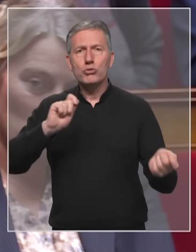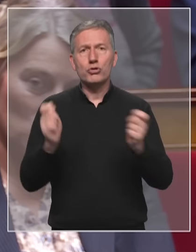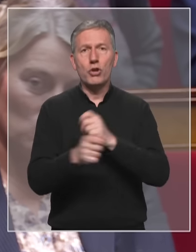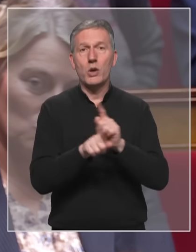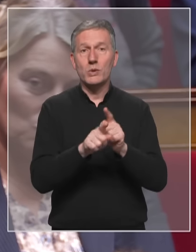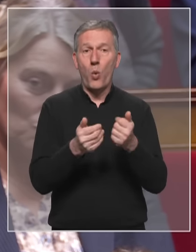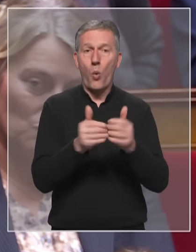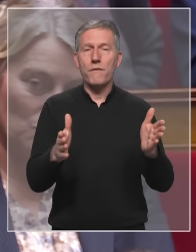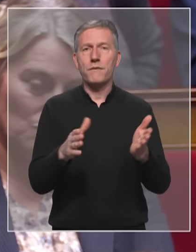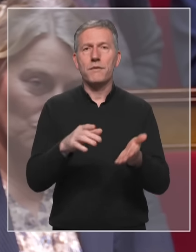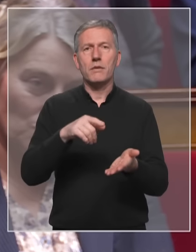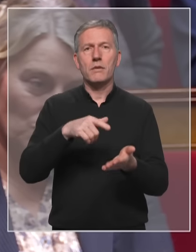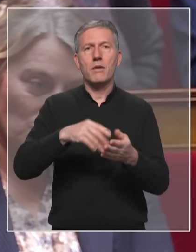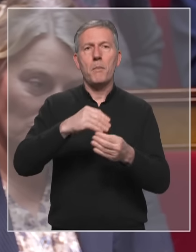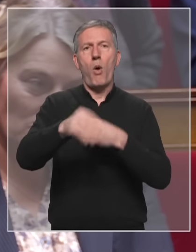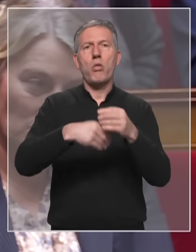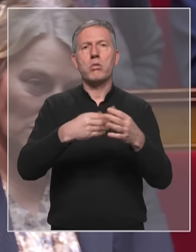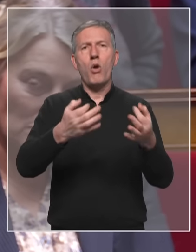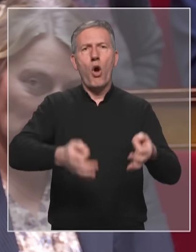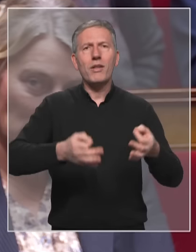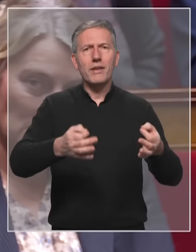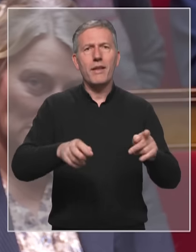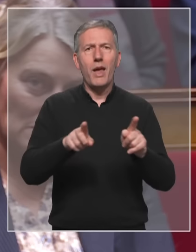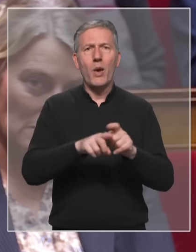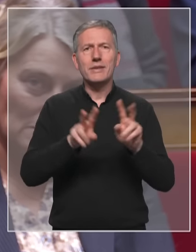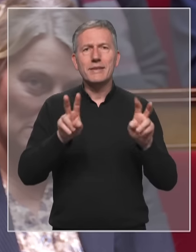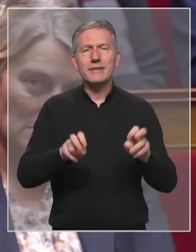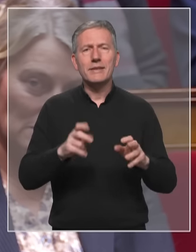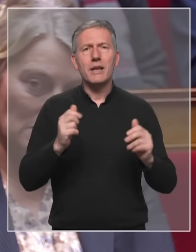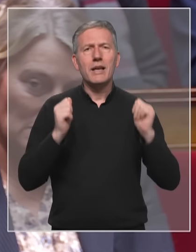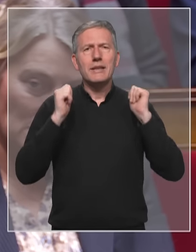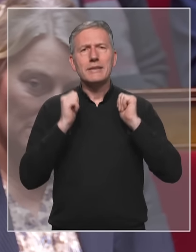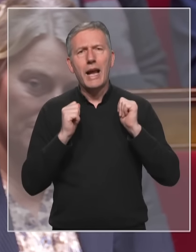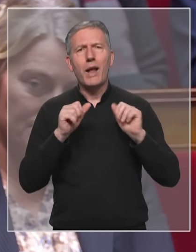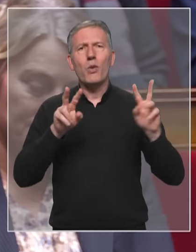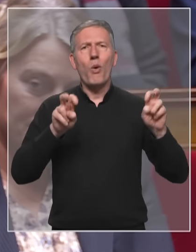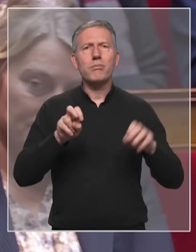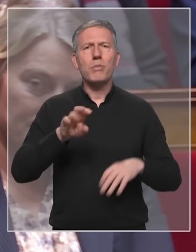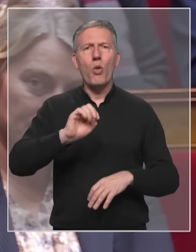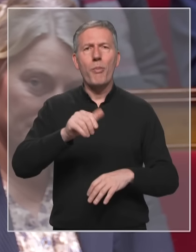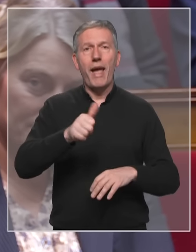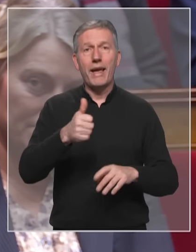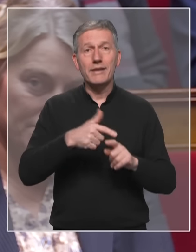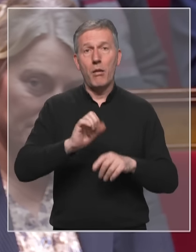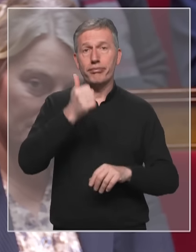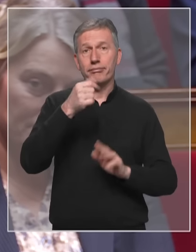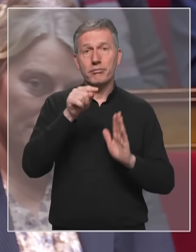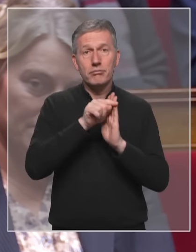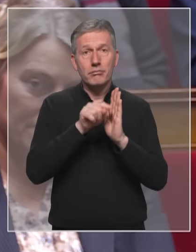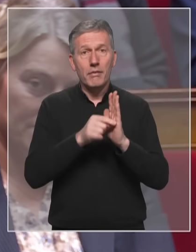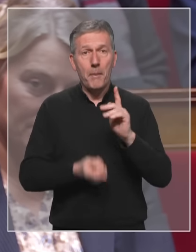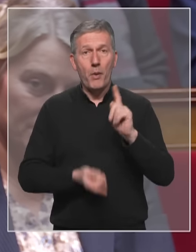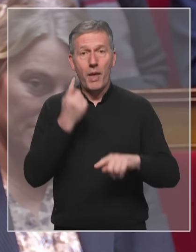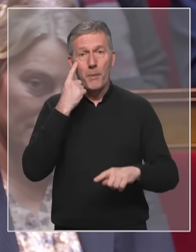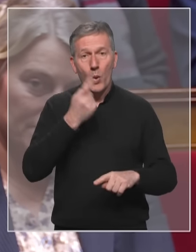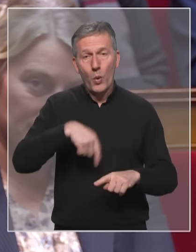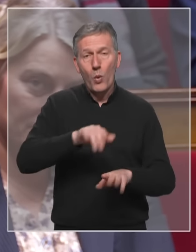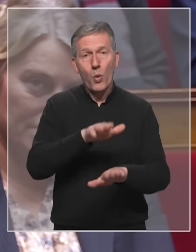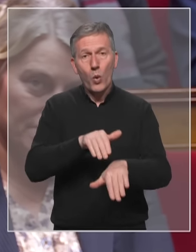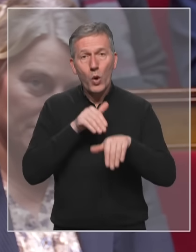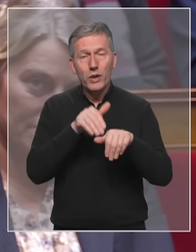vers le milieu ordinaire ou encore la mise en place d'un sac à dos numérique sont des mesures essentielles pour poursuivre nos efforts vers une